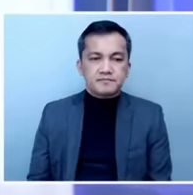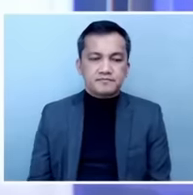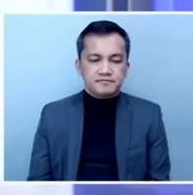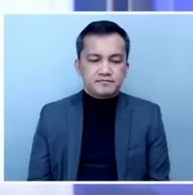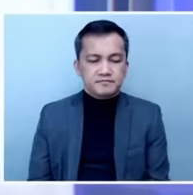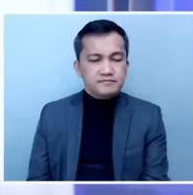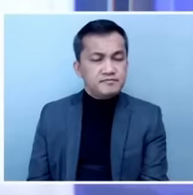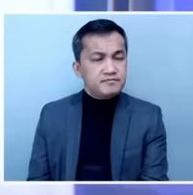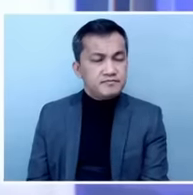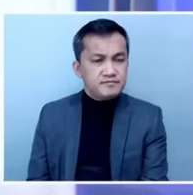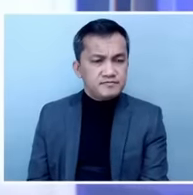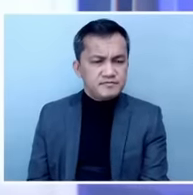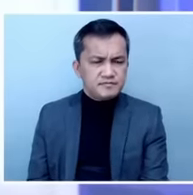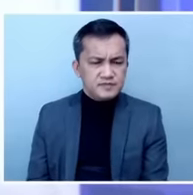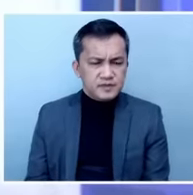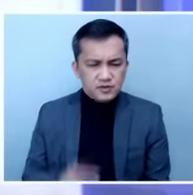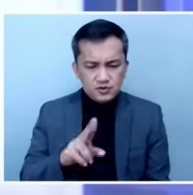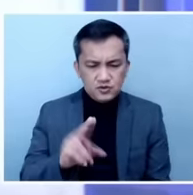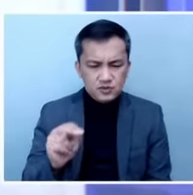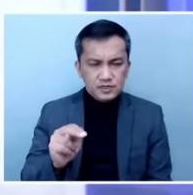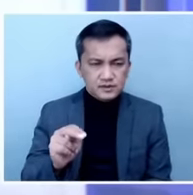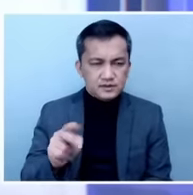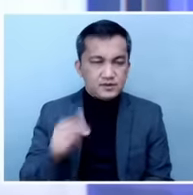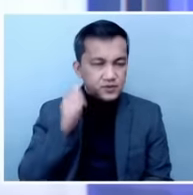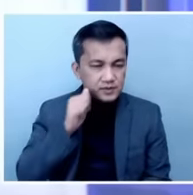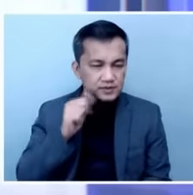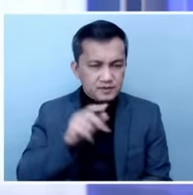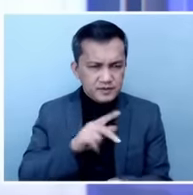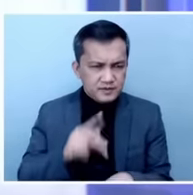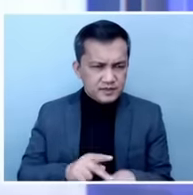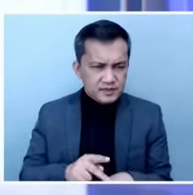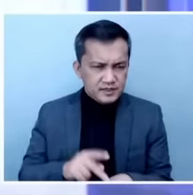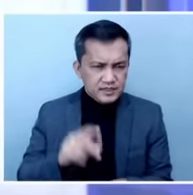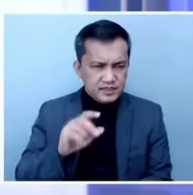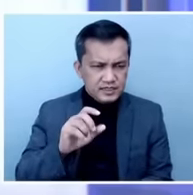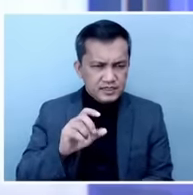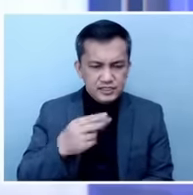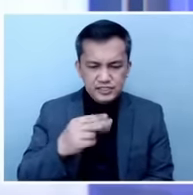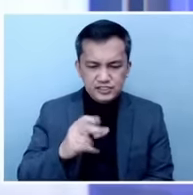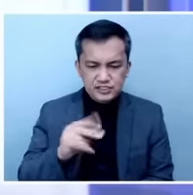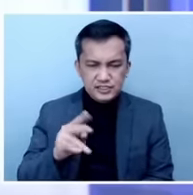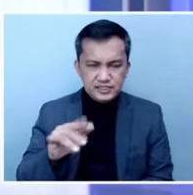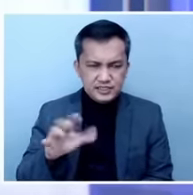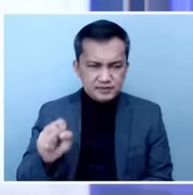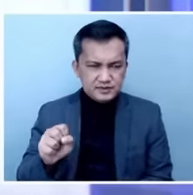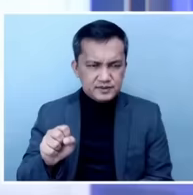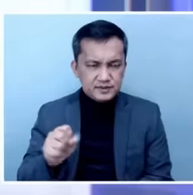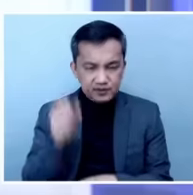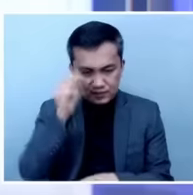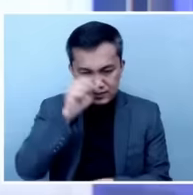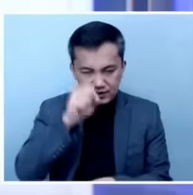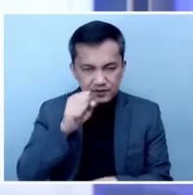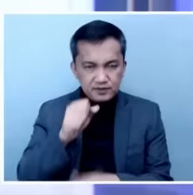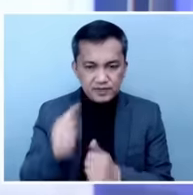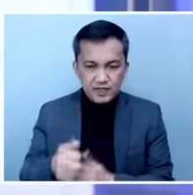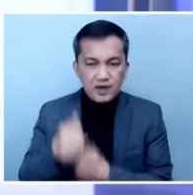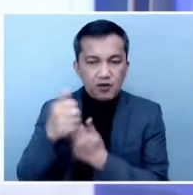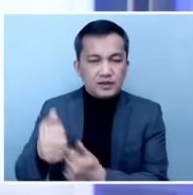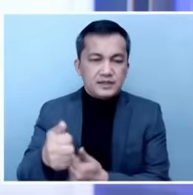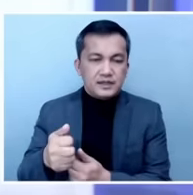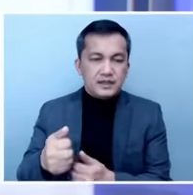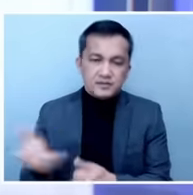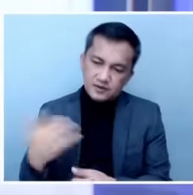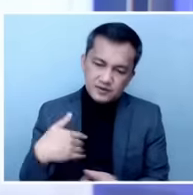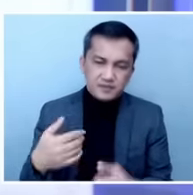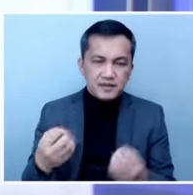Inilunsad ng United Nations Women Philippines ang She STEM Scholarship Awards para makahikayat ng mas marami pang babae na pumasok